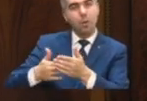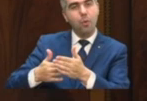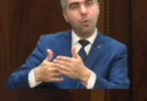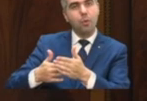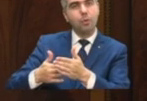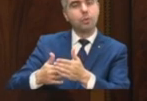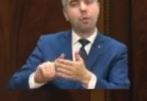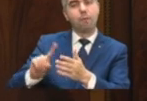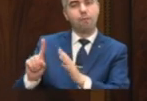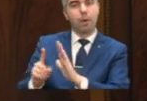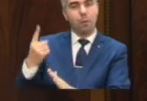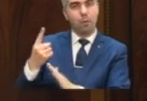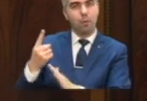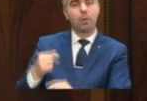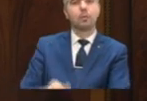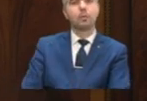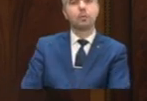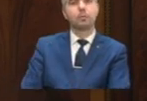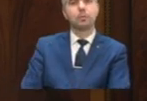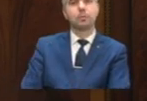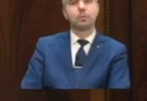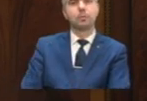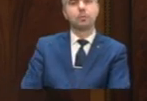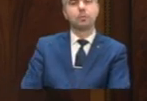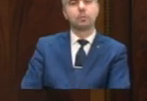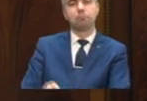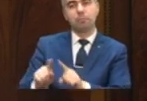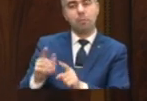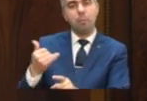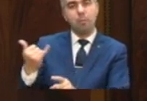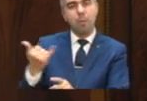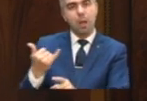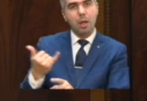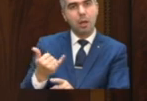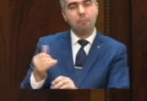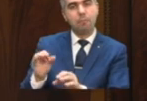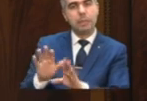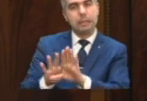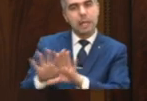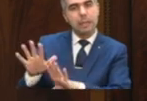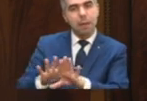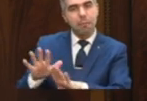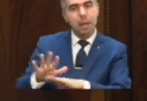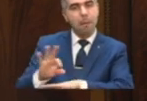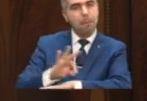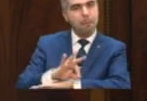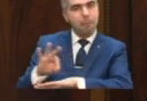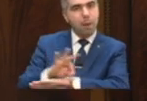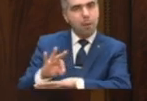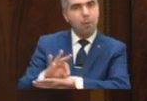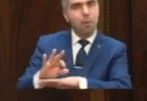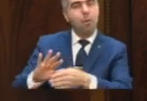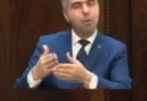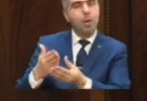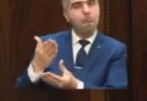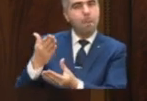اللي كتتعلق بكل ما كيهم التدابير ديال الاداره وكيفاش وجدنا